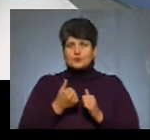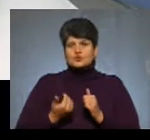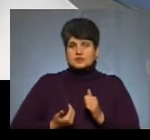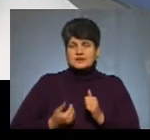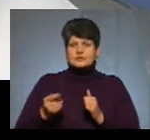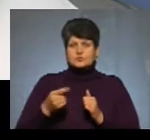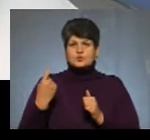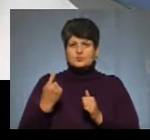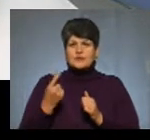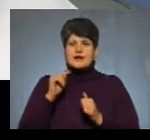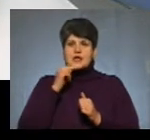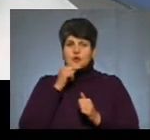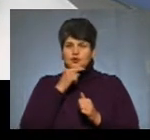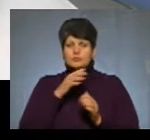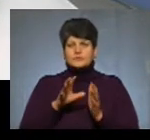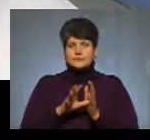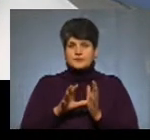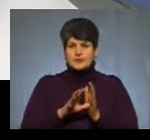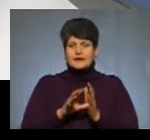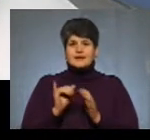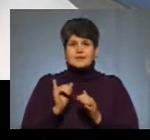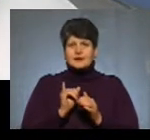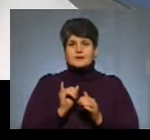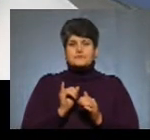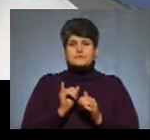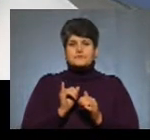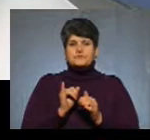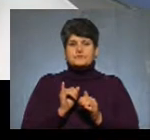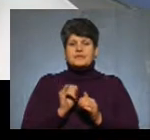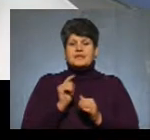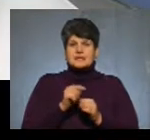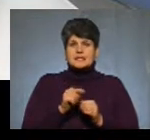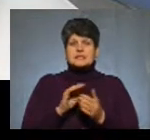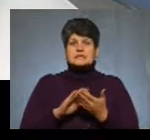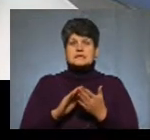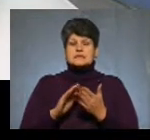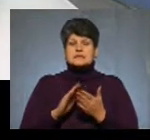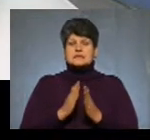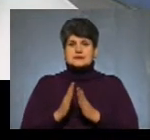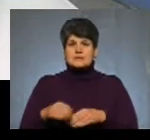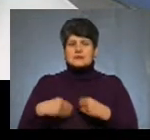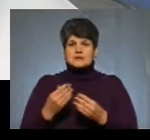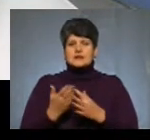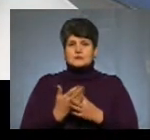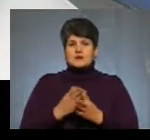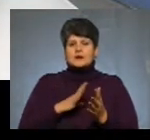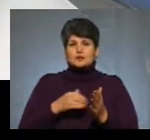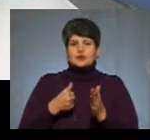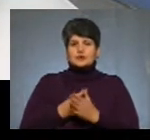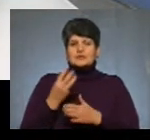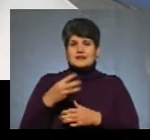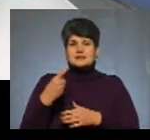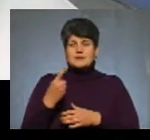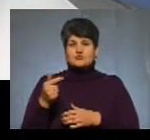жителі Тернопільщини економлять енергоресурс, і при тій системі надання субсидії, яка діяла до 31